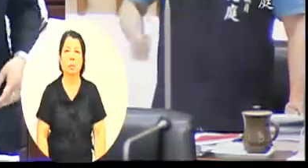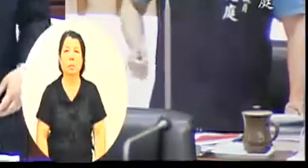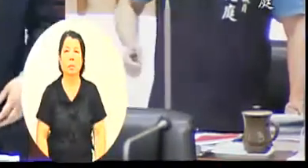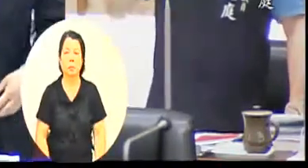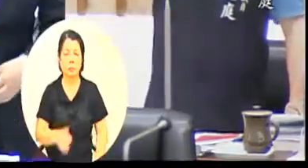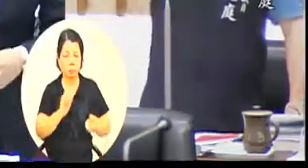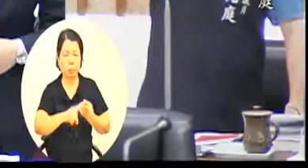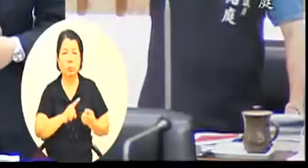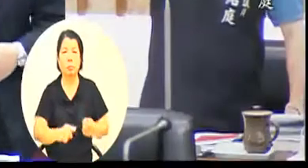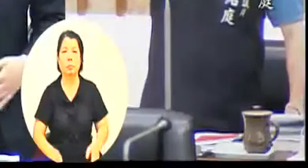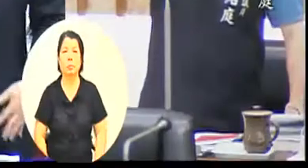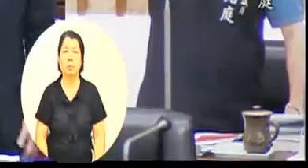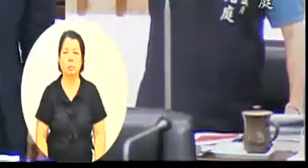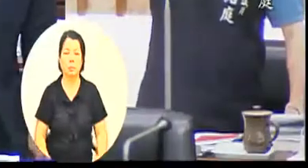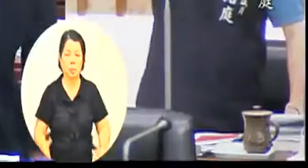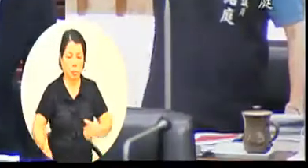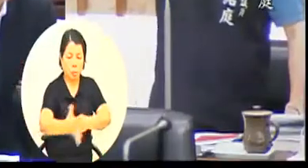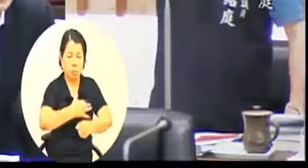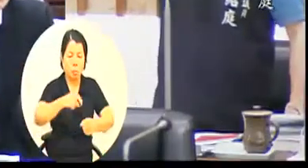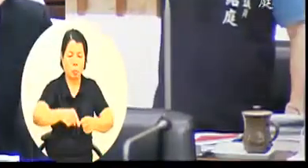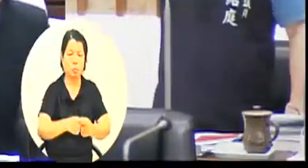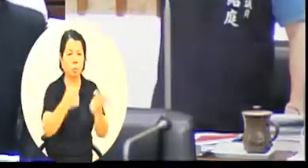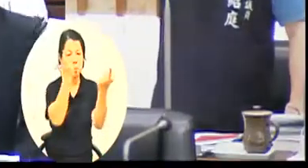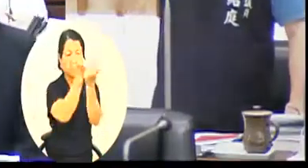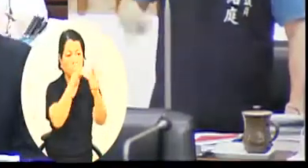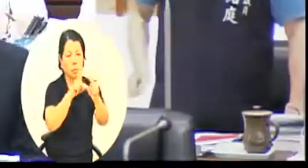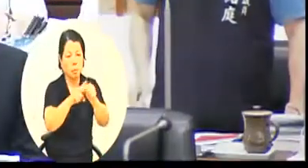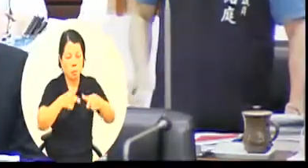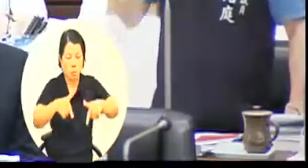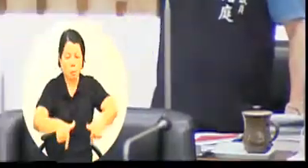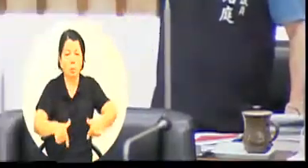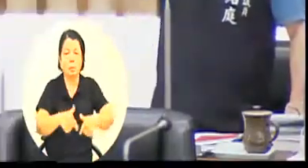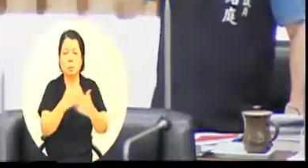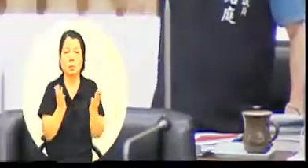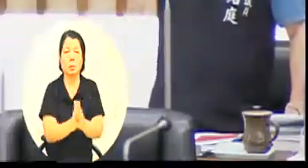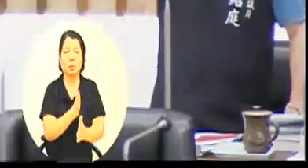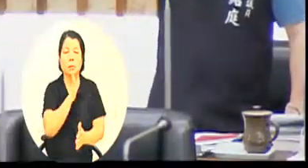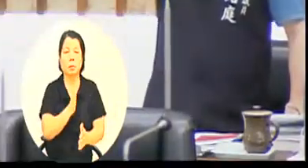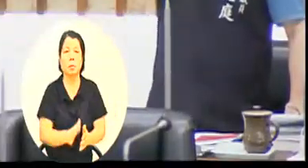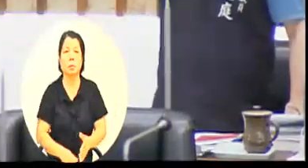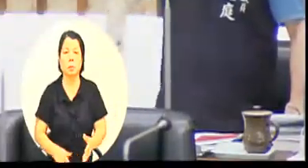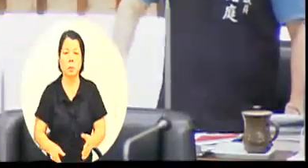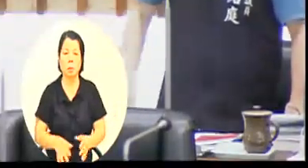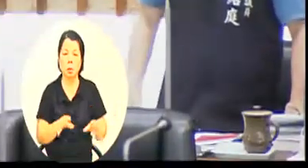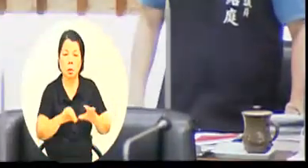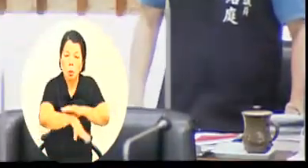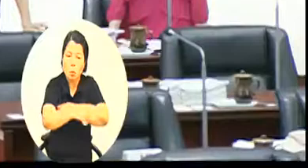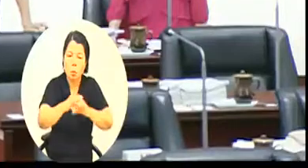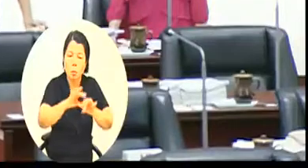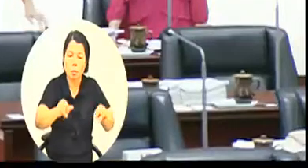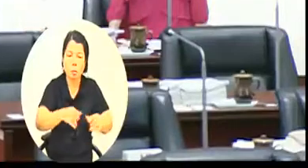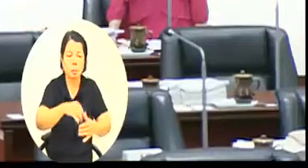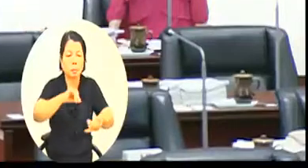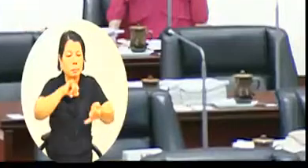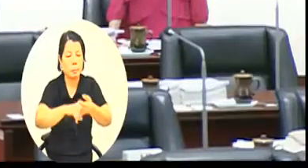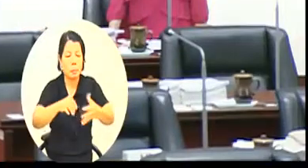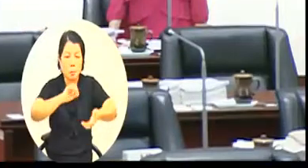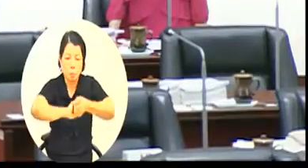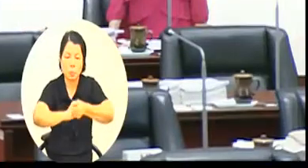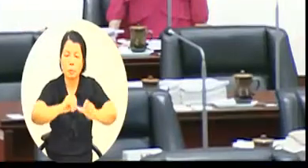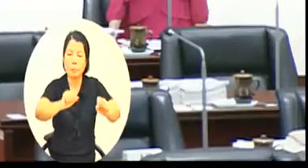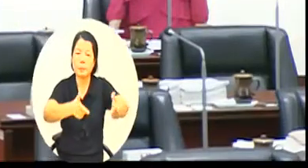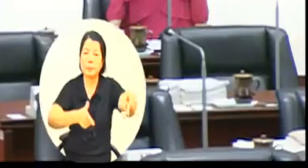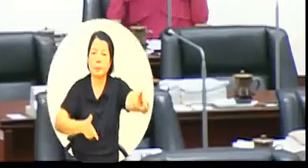有错。所以其实全台湾从北中南的主要都会区本席知道容积率定的也不一样，因为每个城